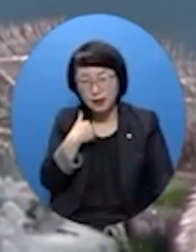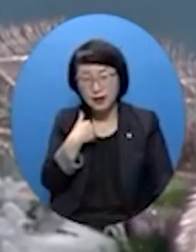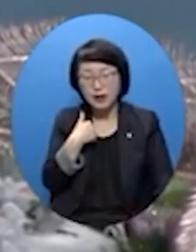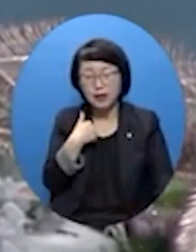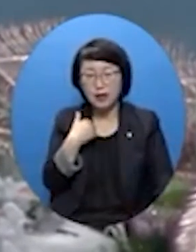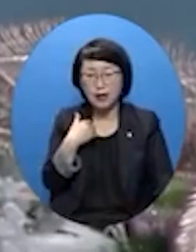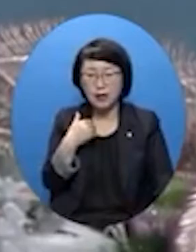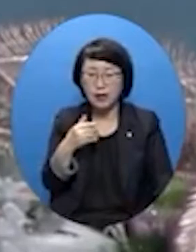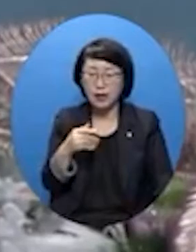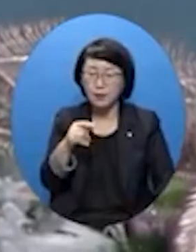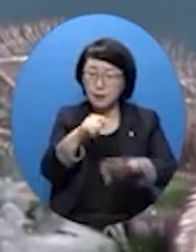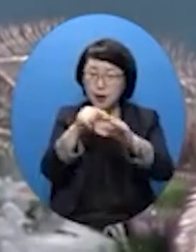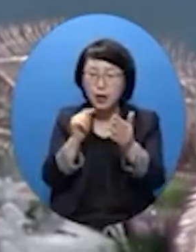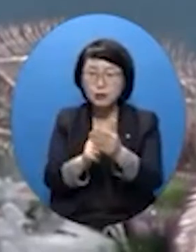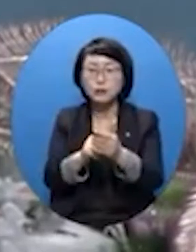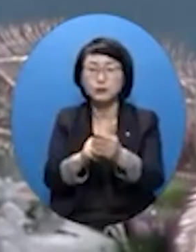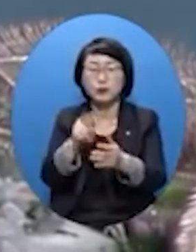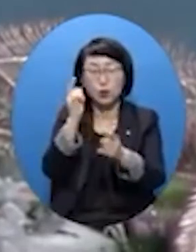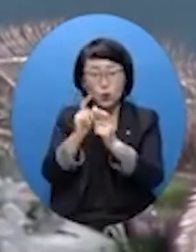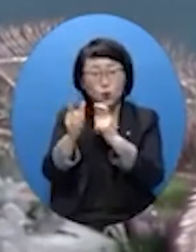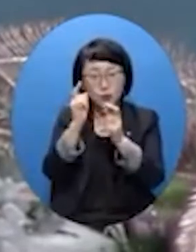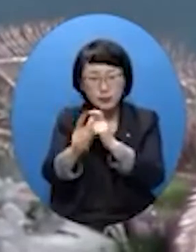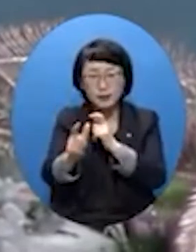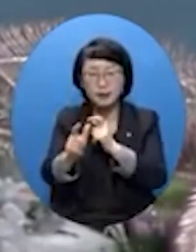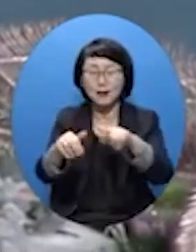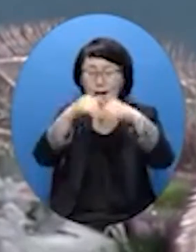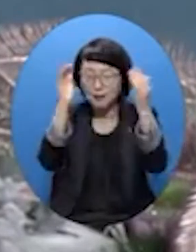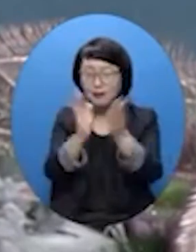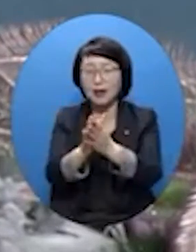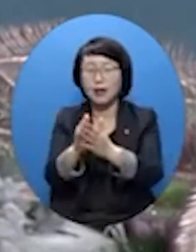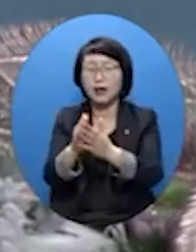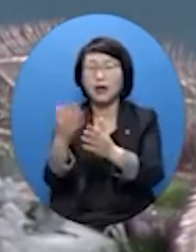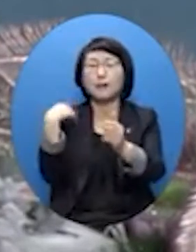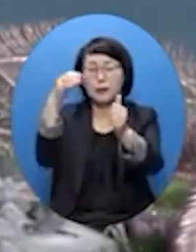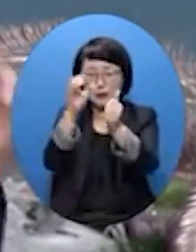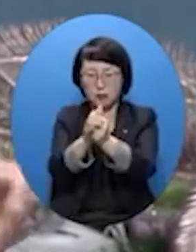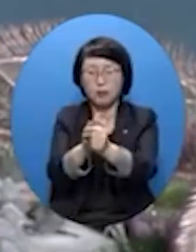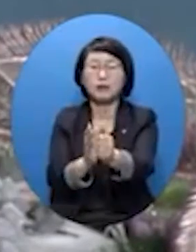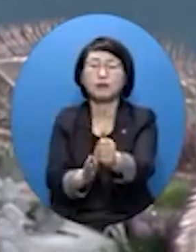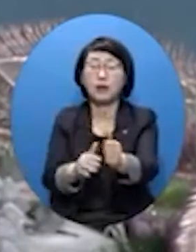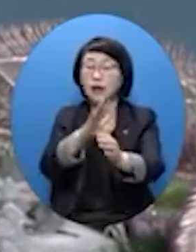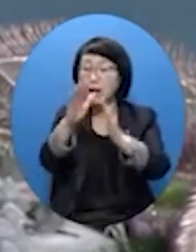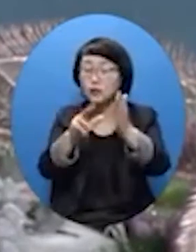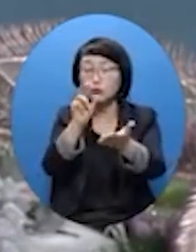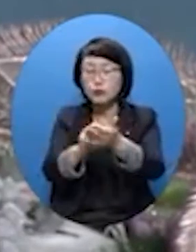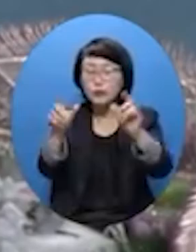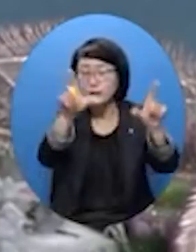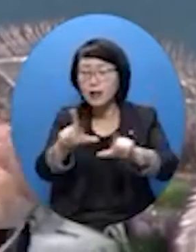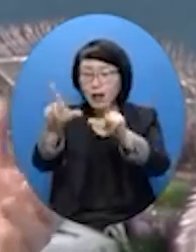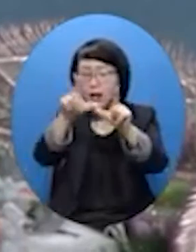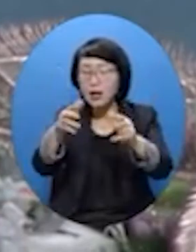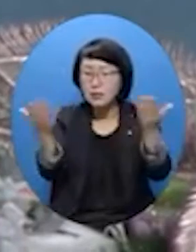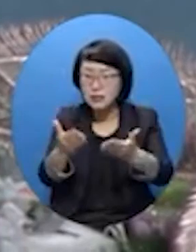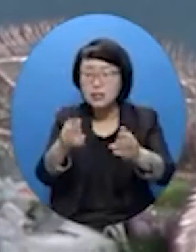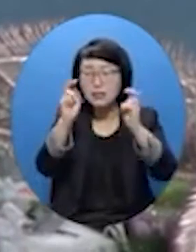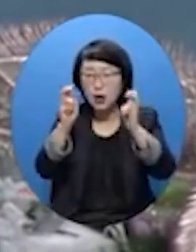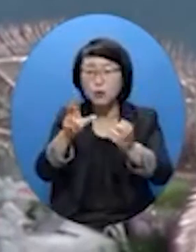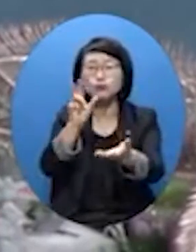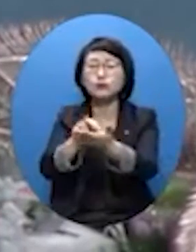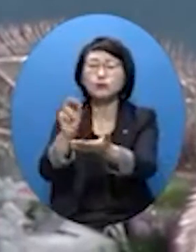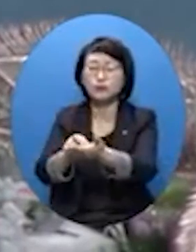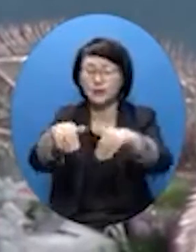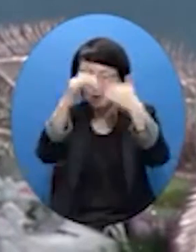있는 모든 마음의 고민스러웠던 그것들을 다 내려놓으시기 바랍니다. 가정의 문제, 생활의 문제, 직장의 문제, 사업의 문제